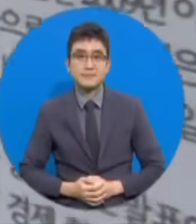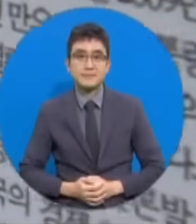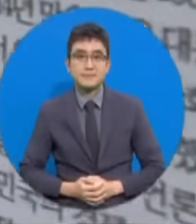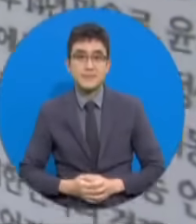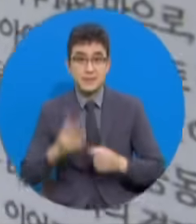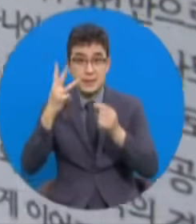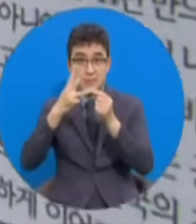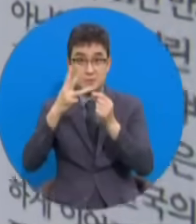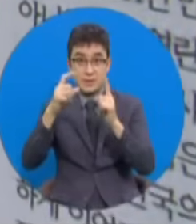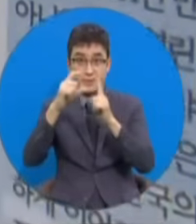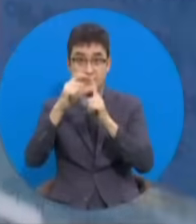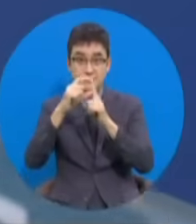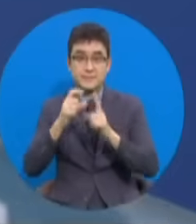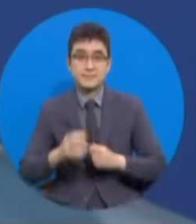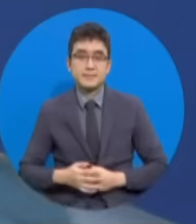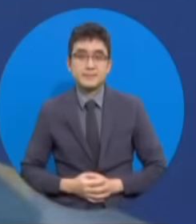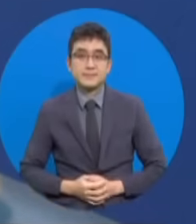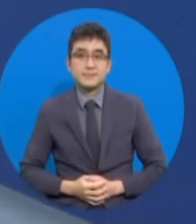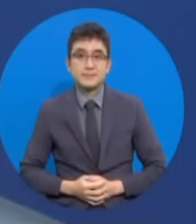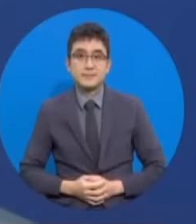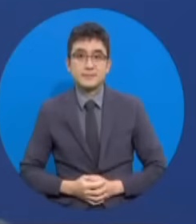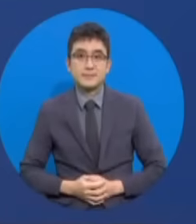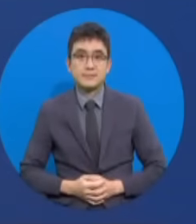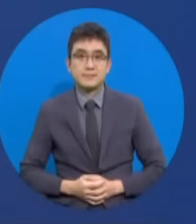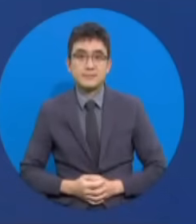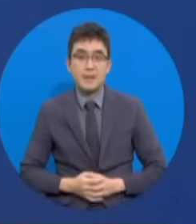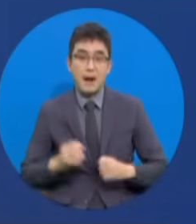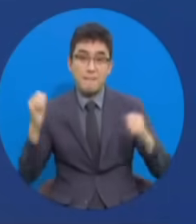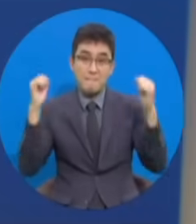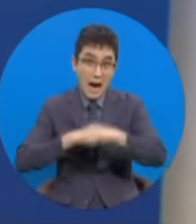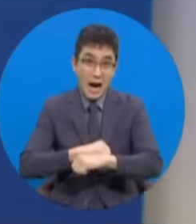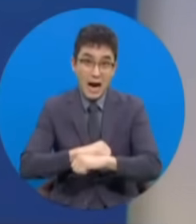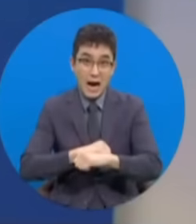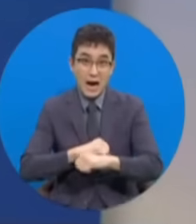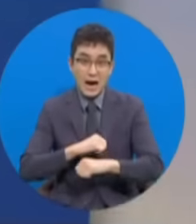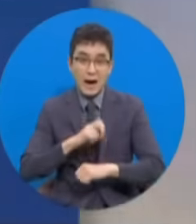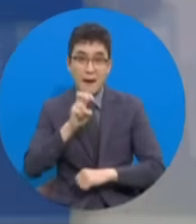이어서 다음 키워드입니다. 세 번째 키워드는 망.